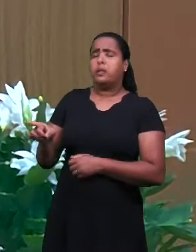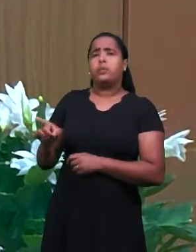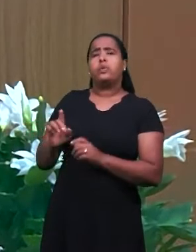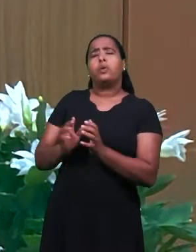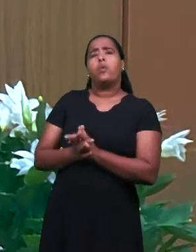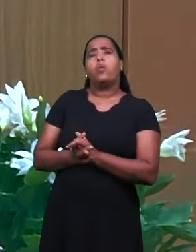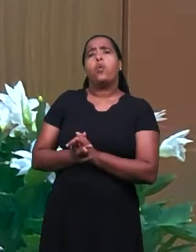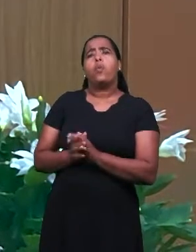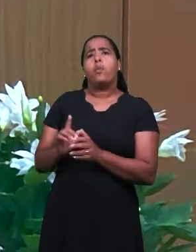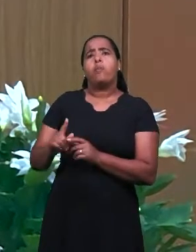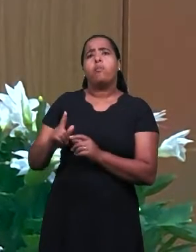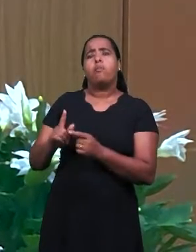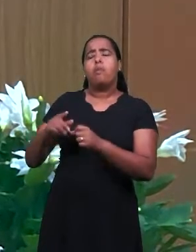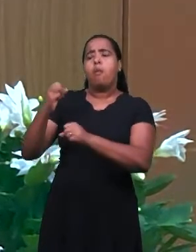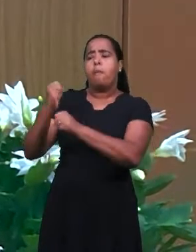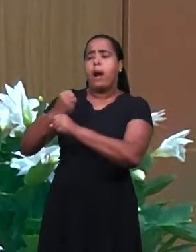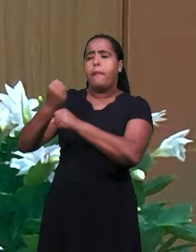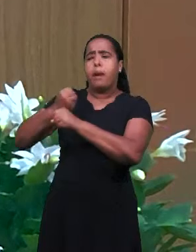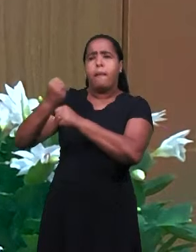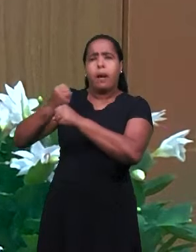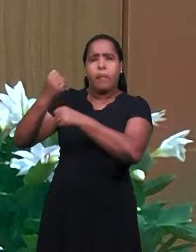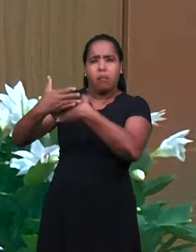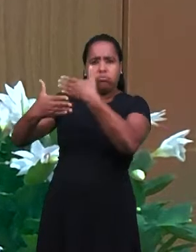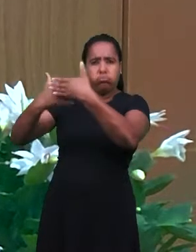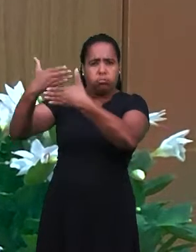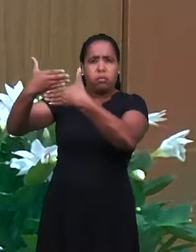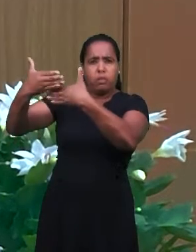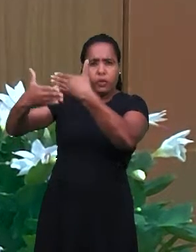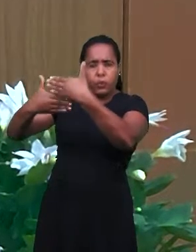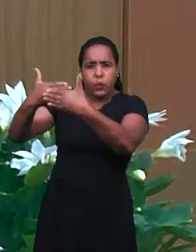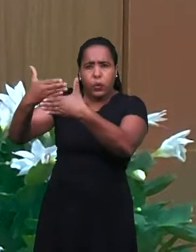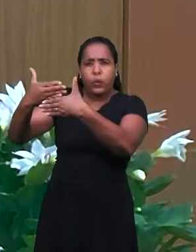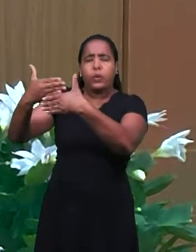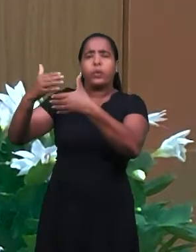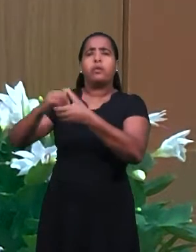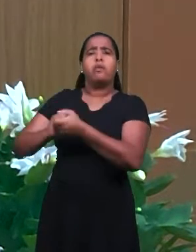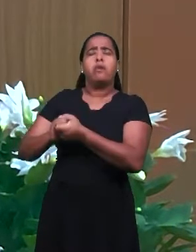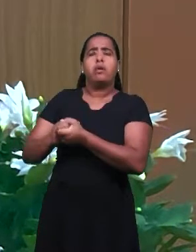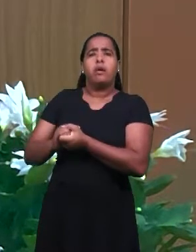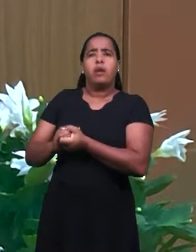он помог при восстановлении,